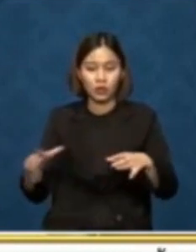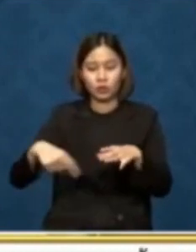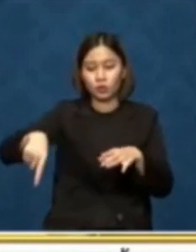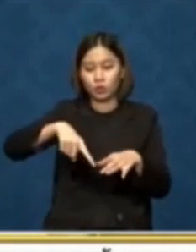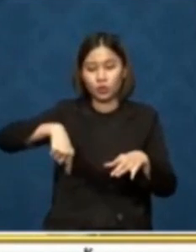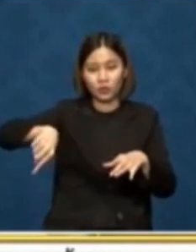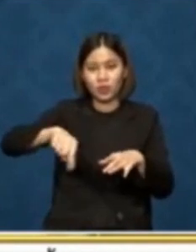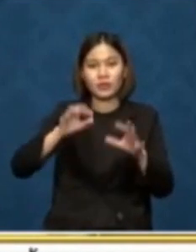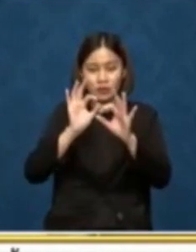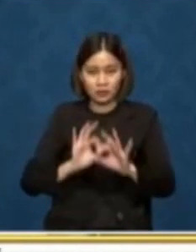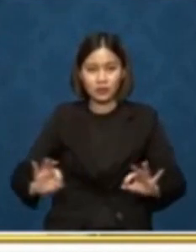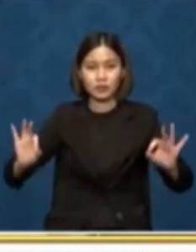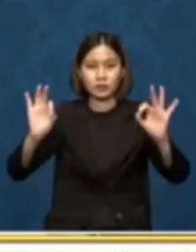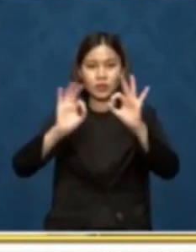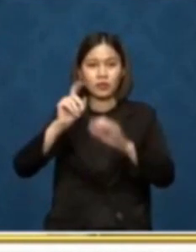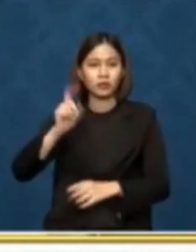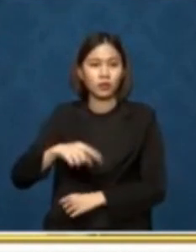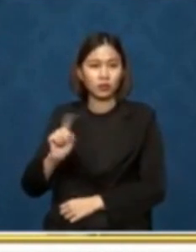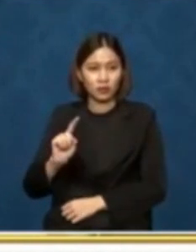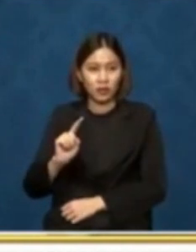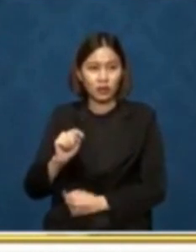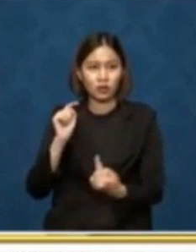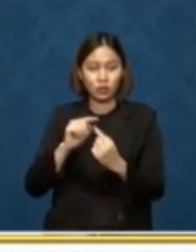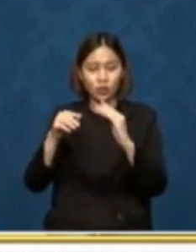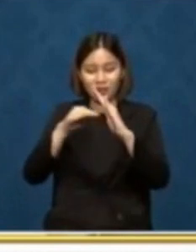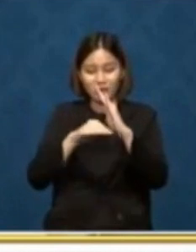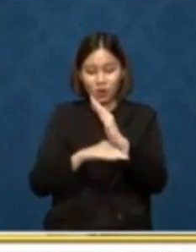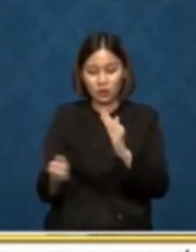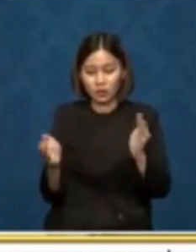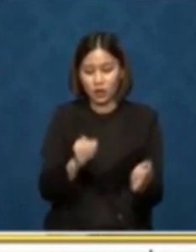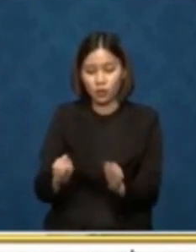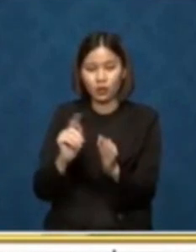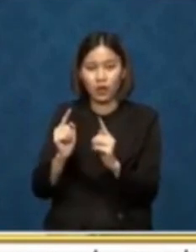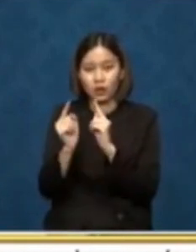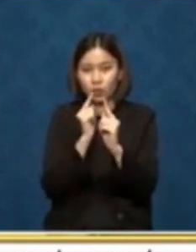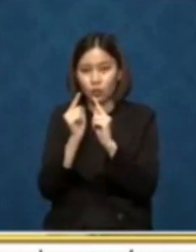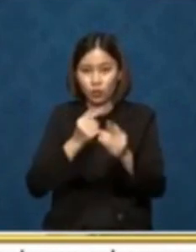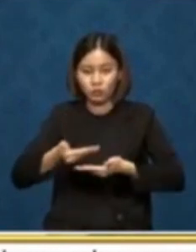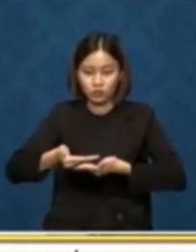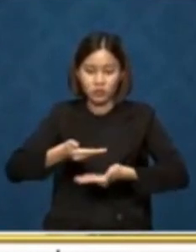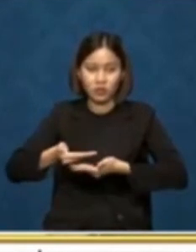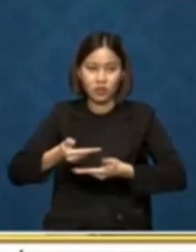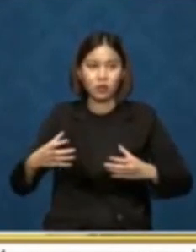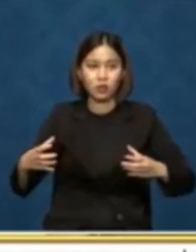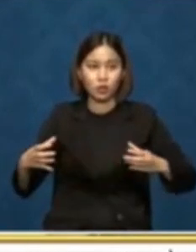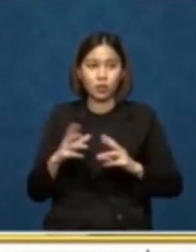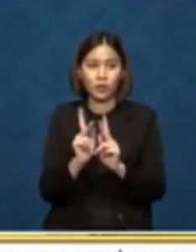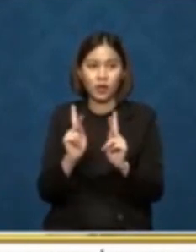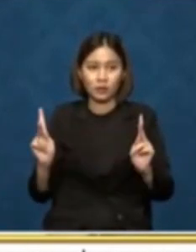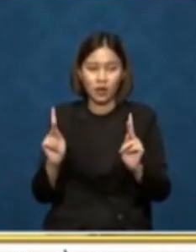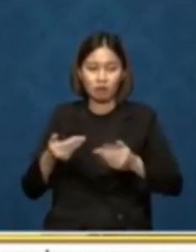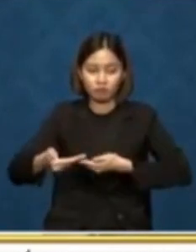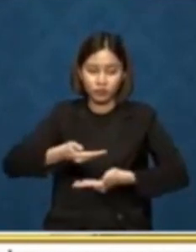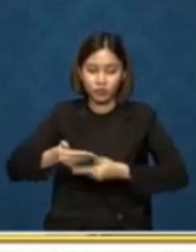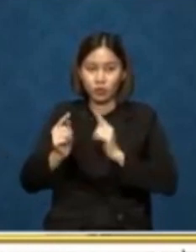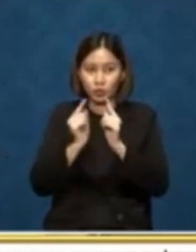stakeholderเนี่ยควรอย่างยิ่งในการที่จะอยู่ในกระบวนการของการเจรจานั่นก็คือคณะ